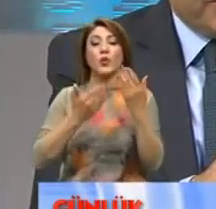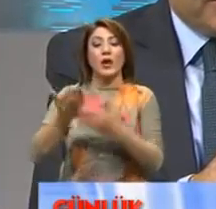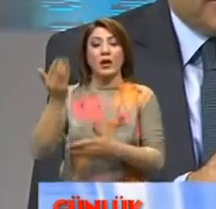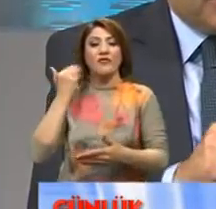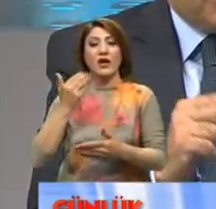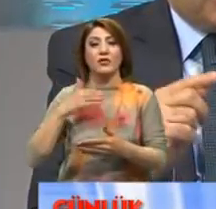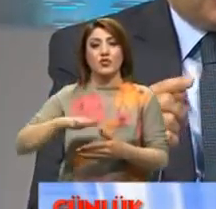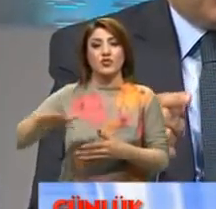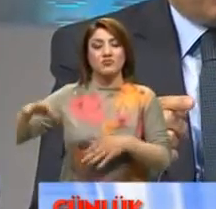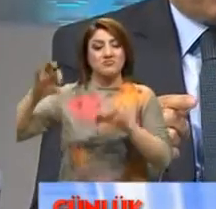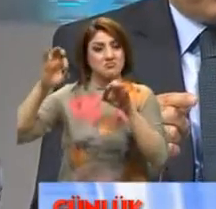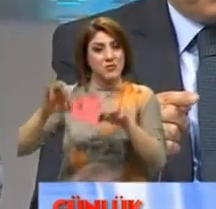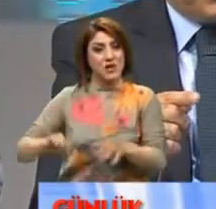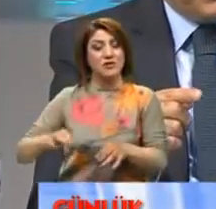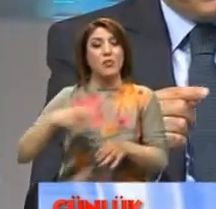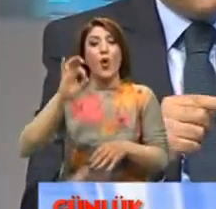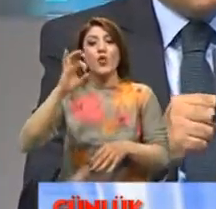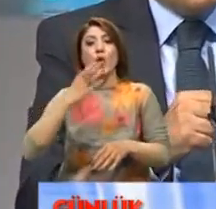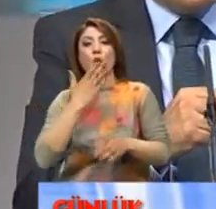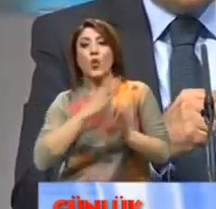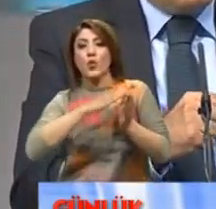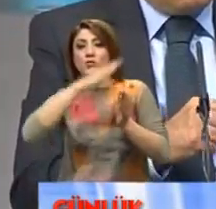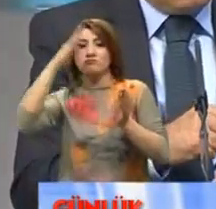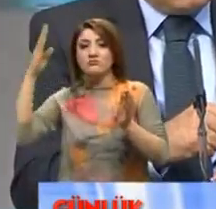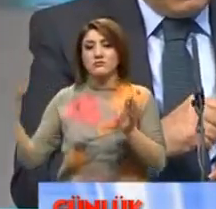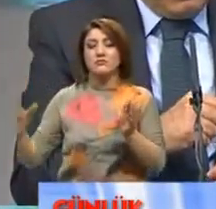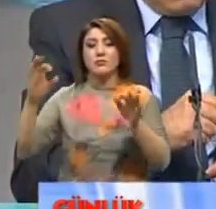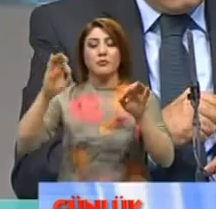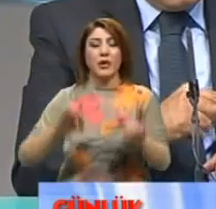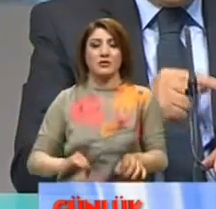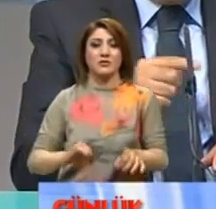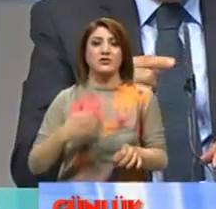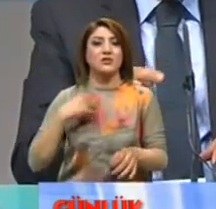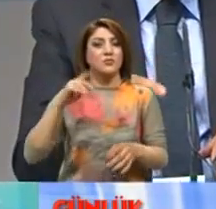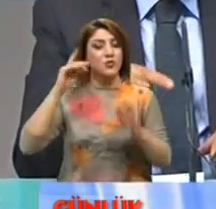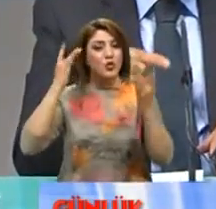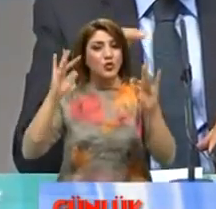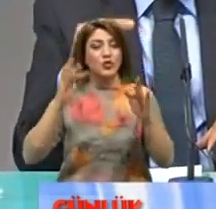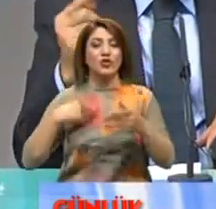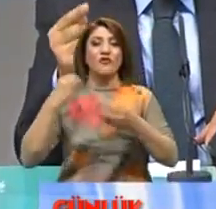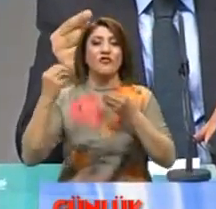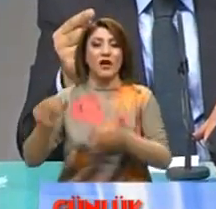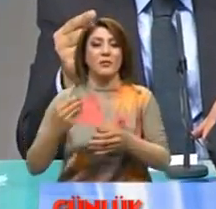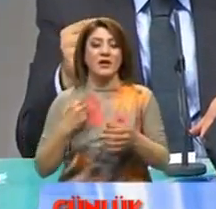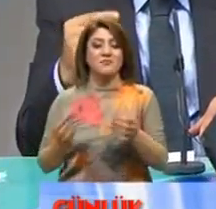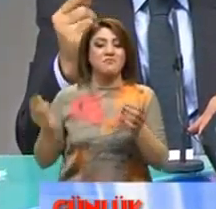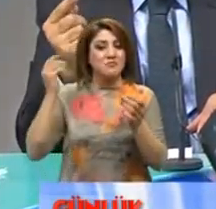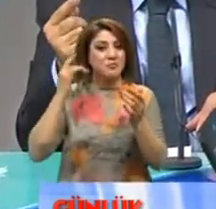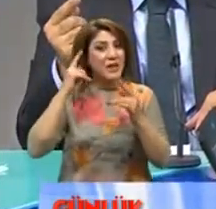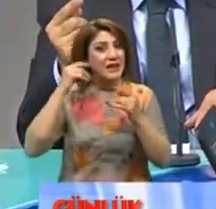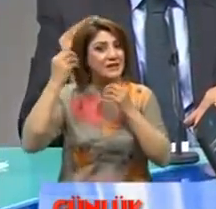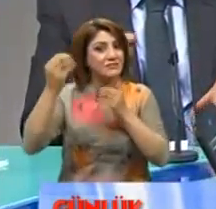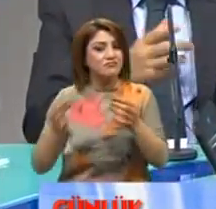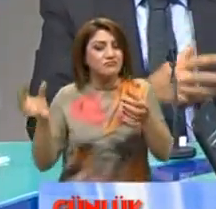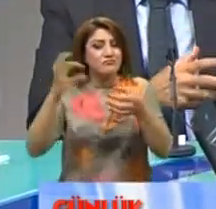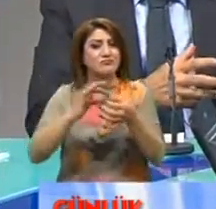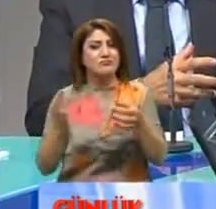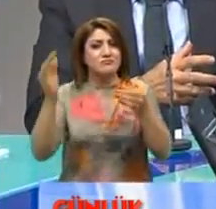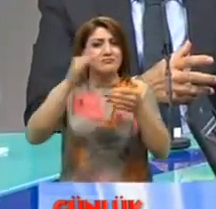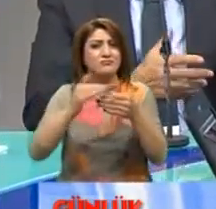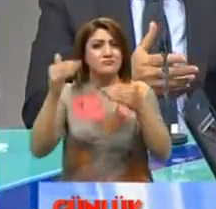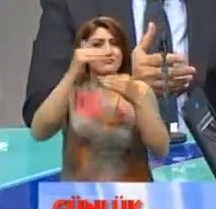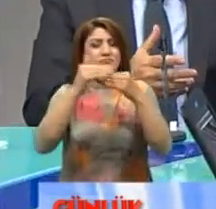öncesinden başlayıp orta öğretime kadar neden? Okul öncesinden aldıklarını pekiştirerek götürmesi lazım, pişirerek götürmesi lazım. Bir